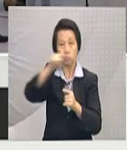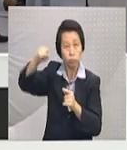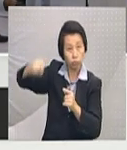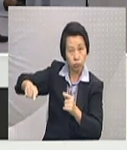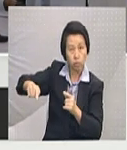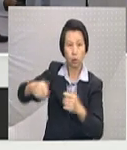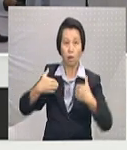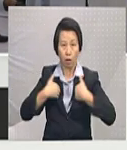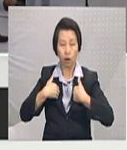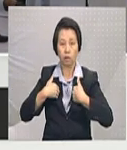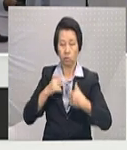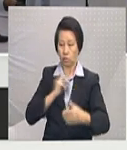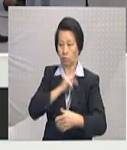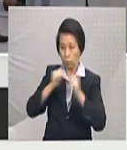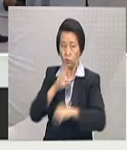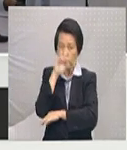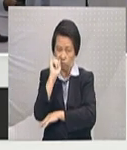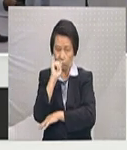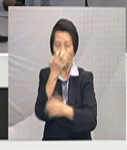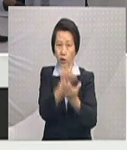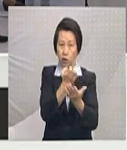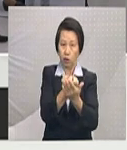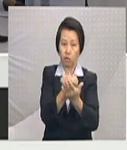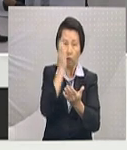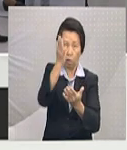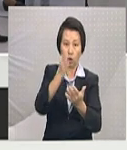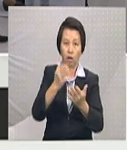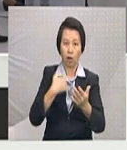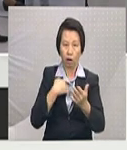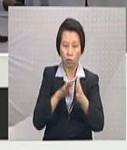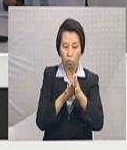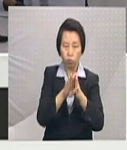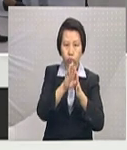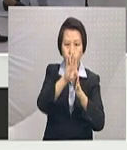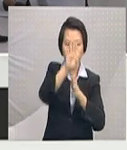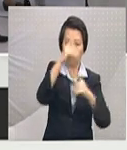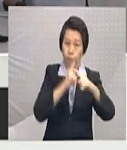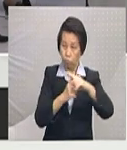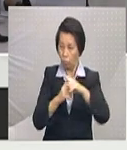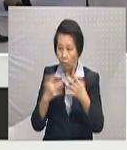adakah Kabinet mampu memberi jaminan bahawa ekonomi kita akan mengalami pertumbuhan yang positif?